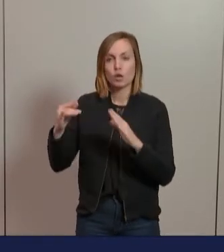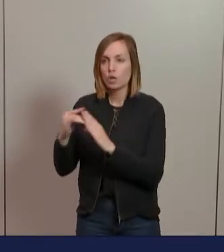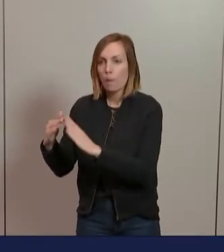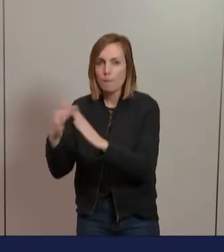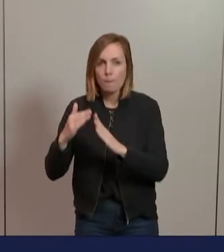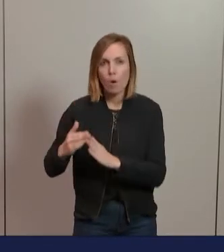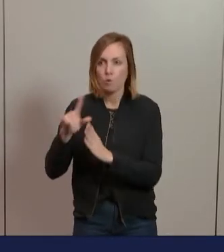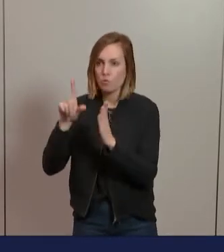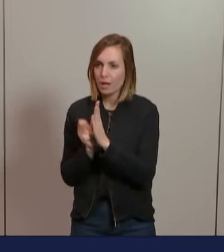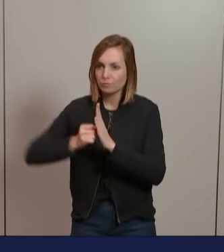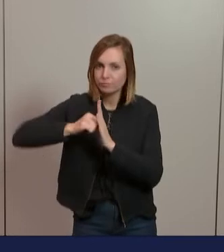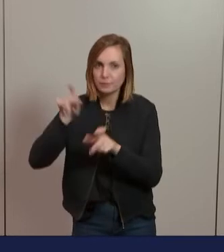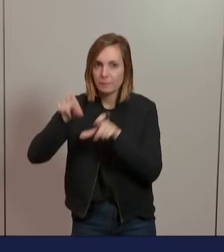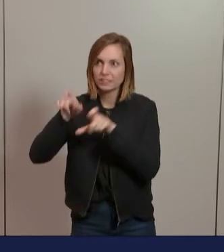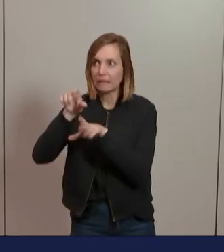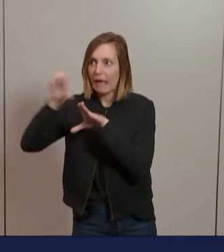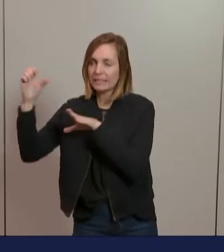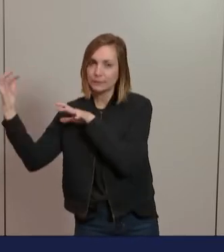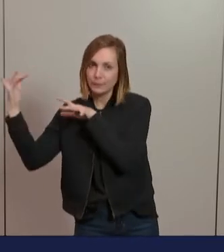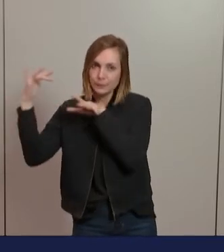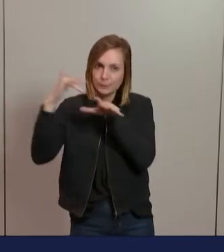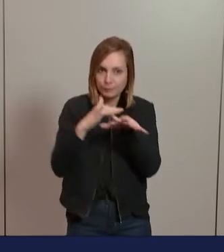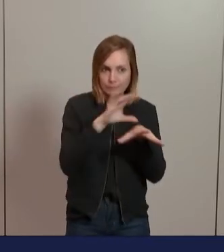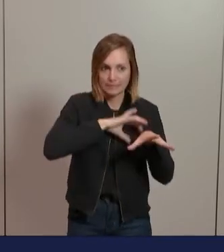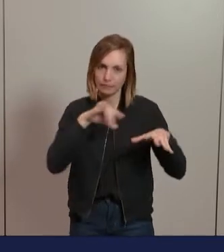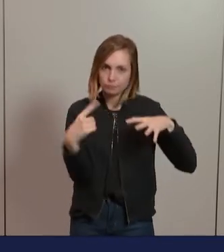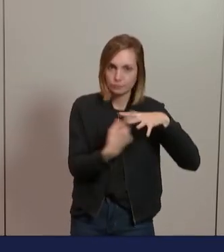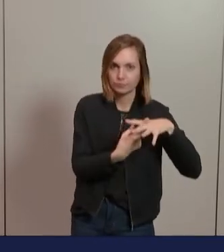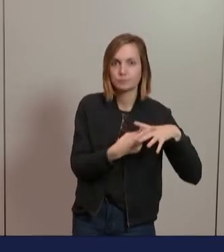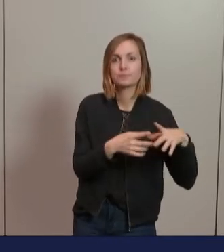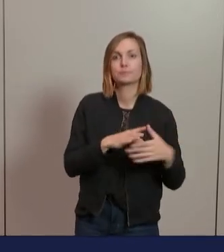illicites et intégration des migrants d'Europe de l'Est, avec l'avenant Monsieur Chusseau.